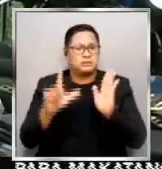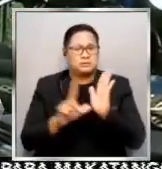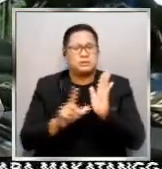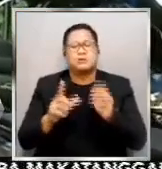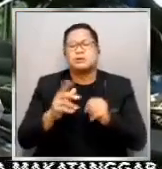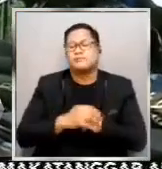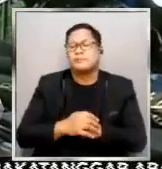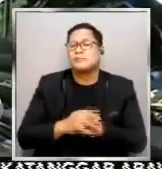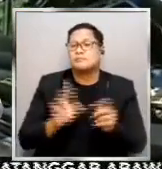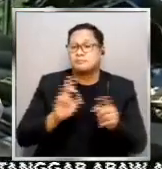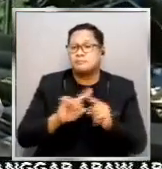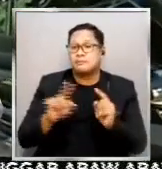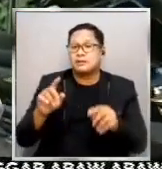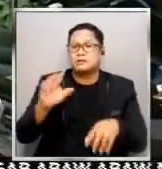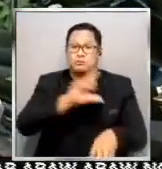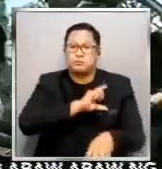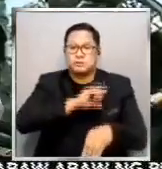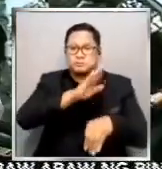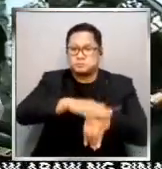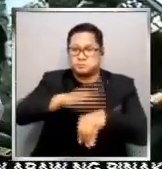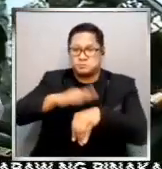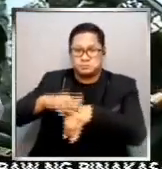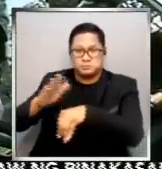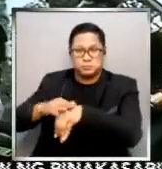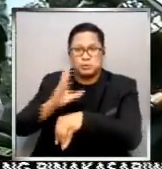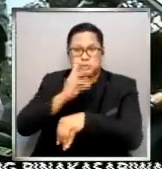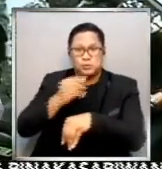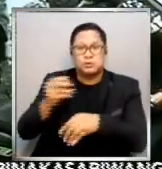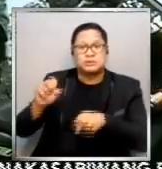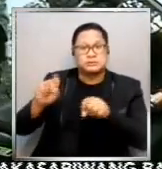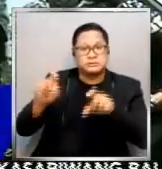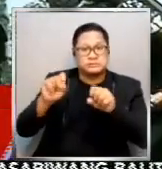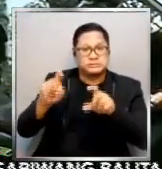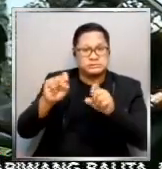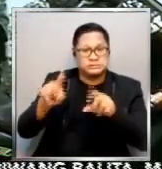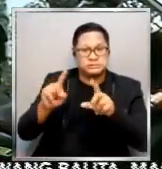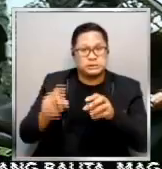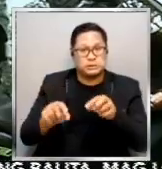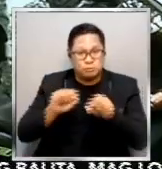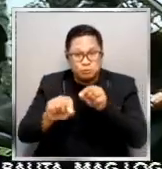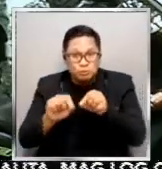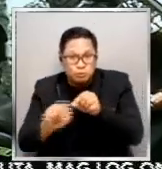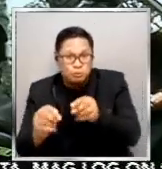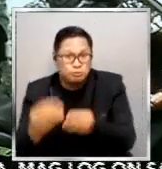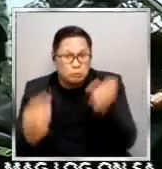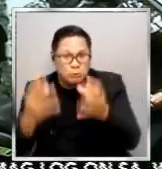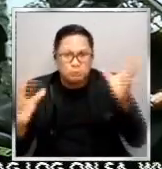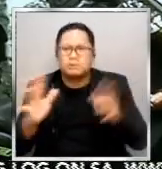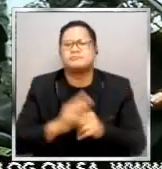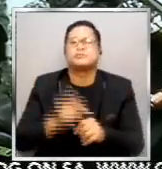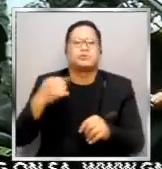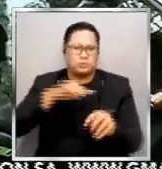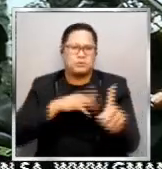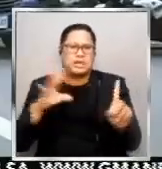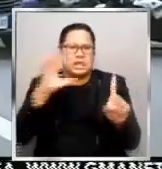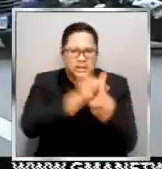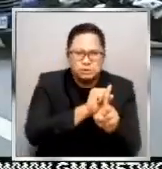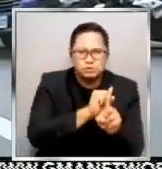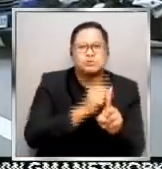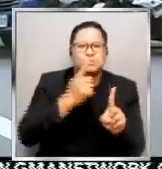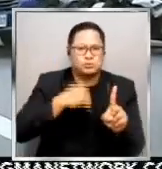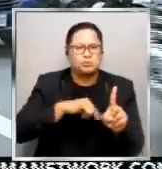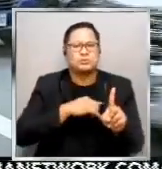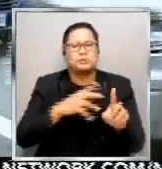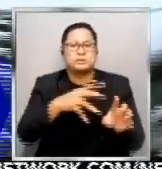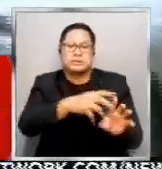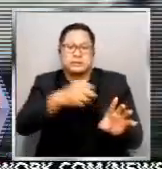ng pulisya sa mga nagbebenta ng mga illegal na paputok. This will serve as a warning. We will arrest you. We will confiscate you on this regard.